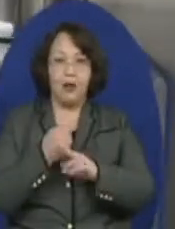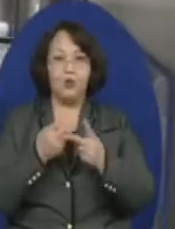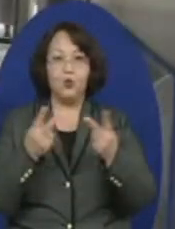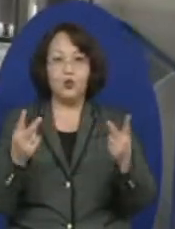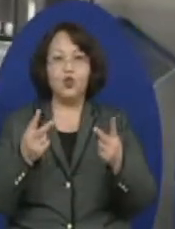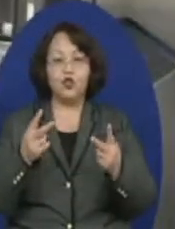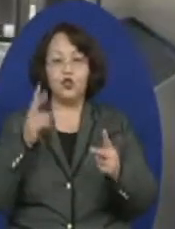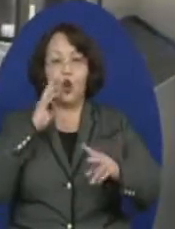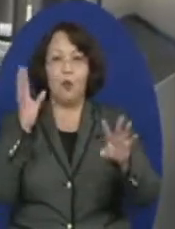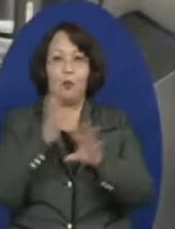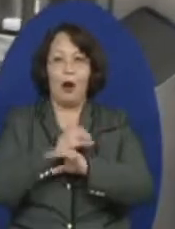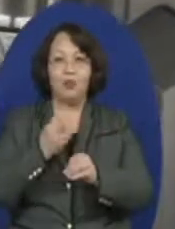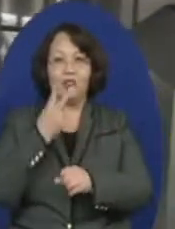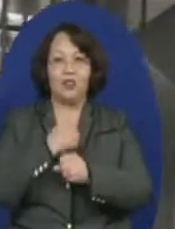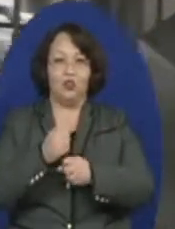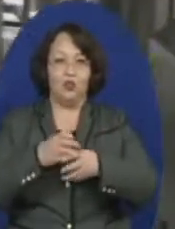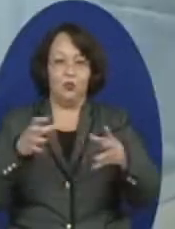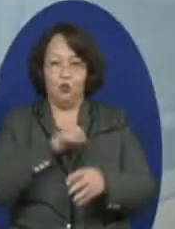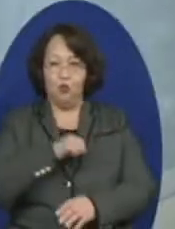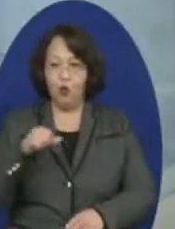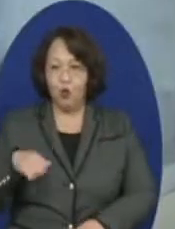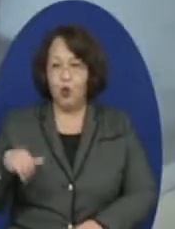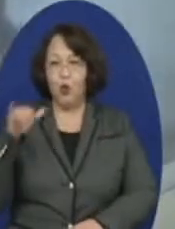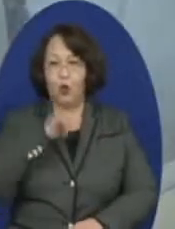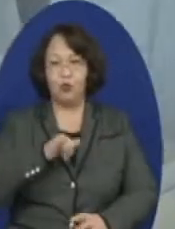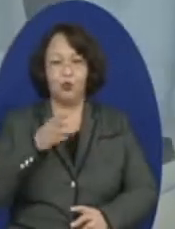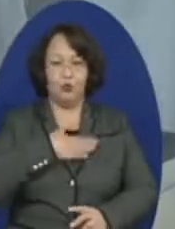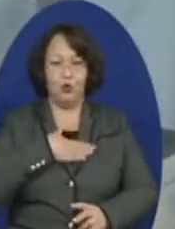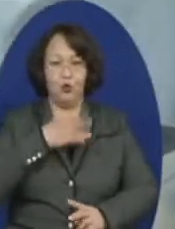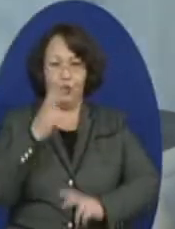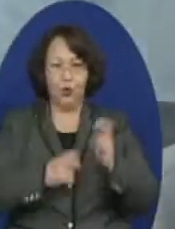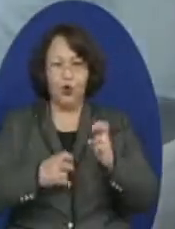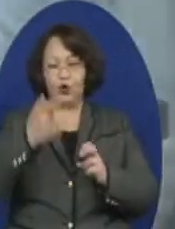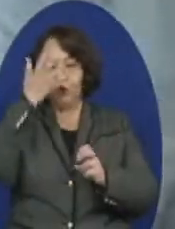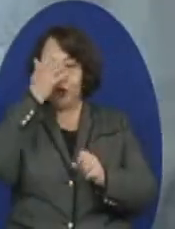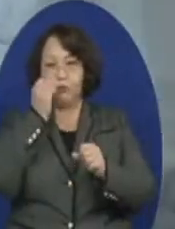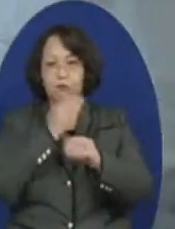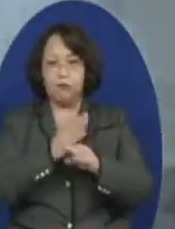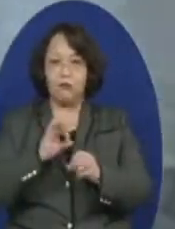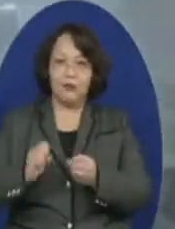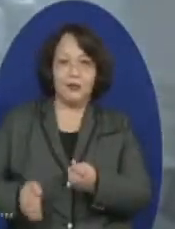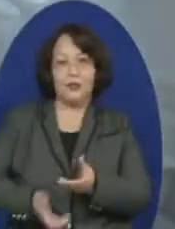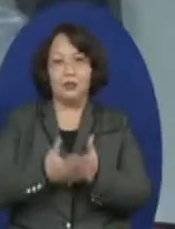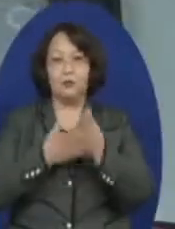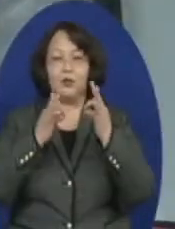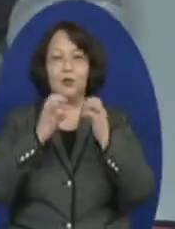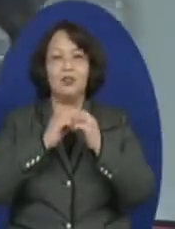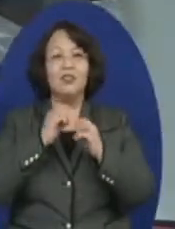дэмжиж байна. Өөрсдөө үйлдвэрлэдэг байх тухайд төрийн дэмжлэг байгаа ондог, оновчтой дэмжлэг хэрэгтэй